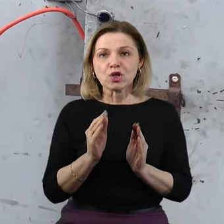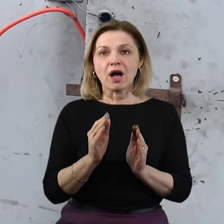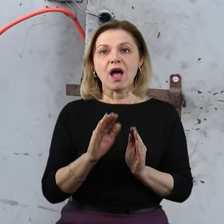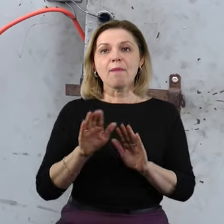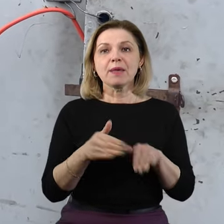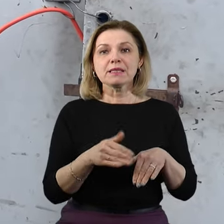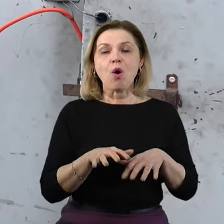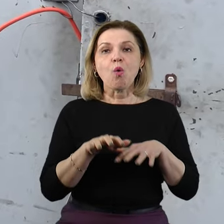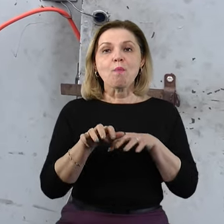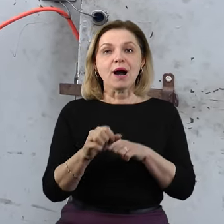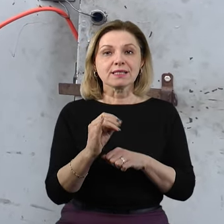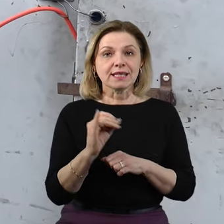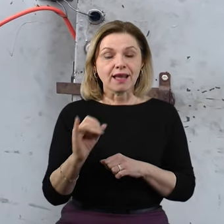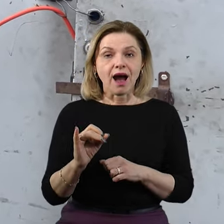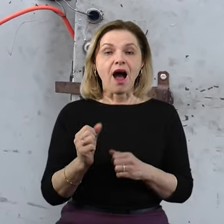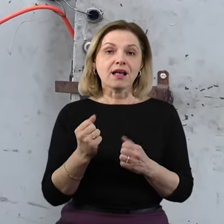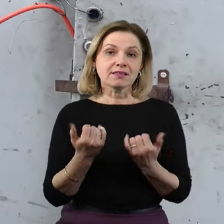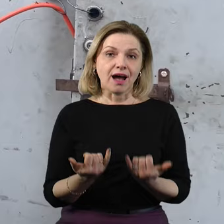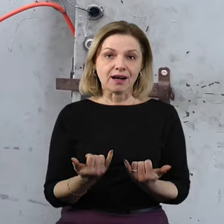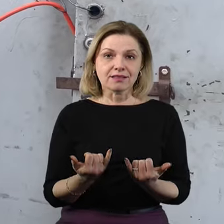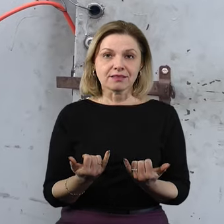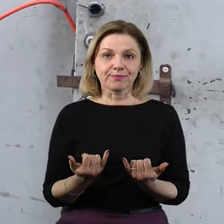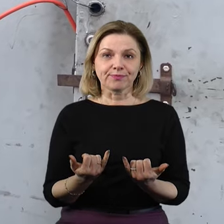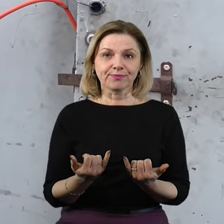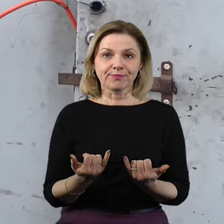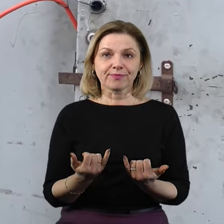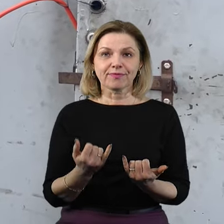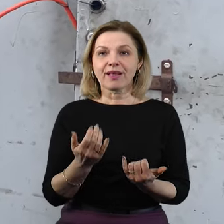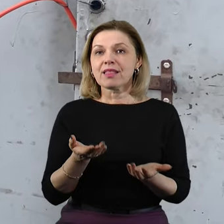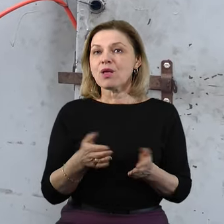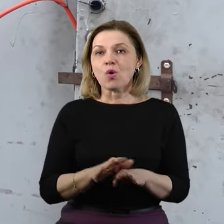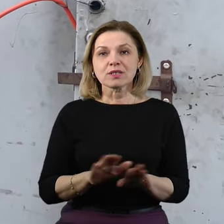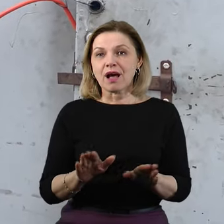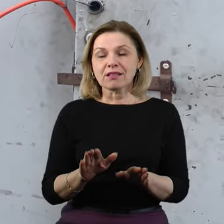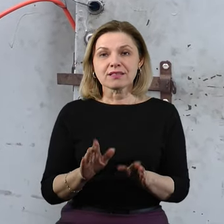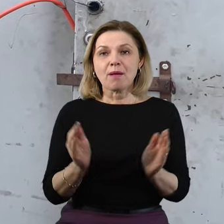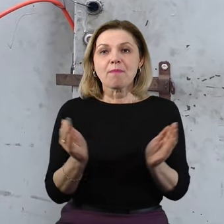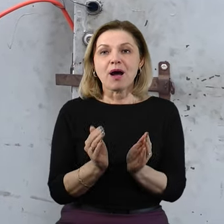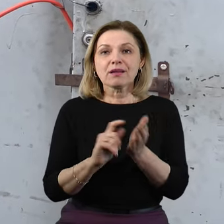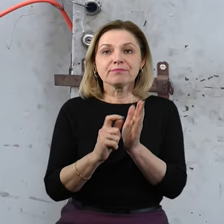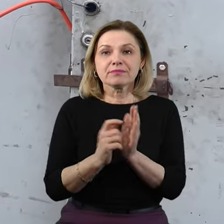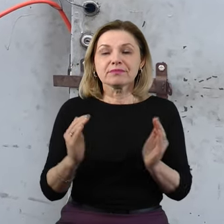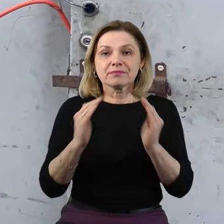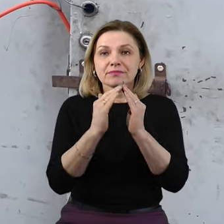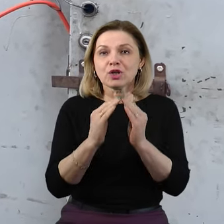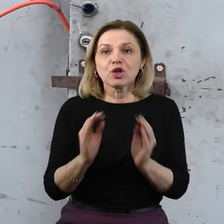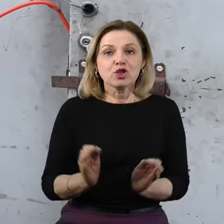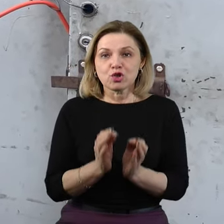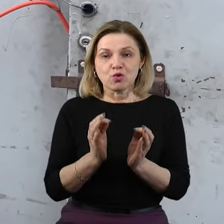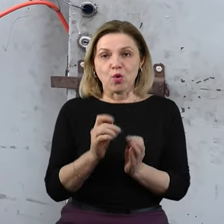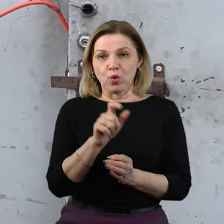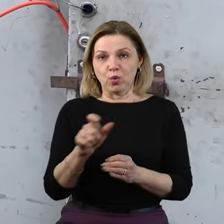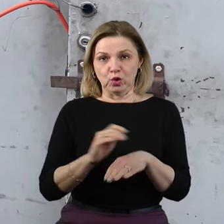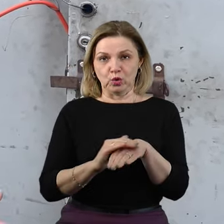после окупації А зараз вже не осталося не сторожки нічого то люди нам